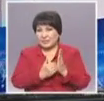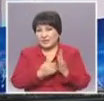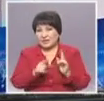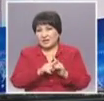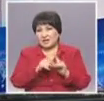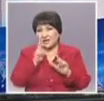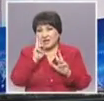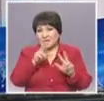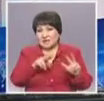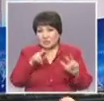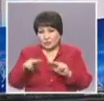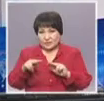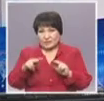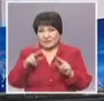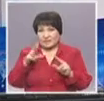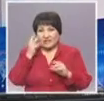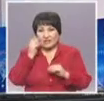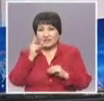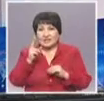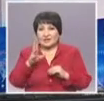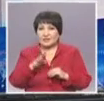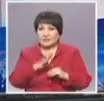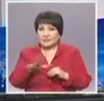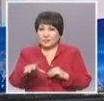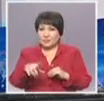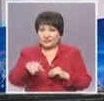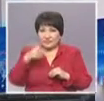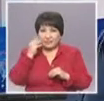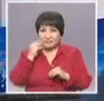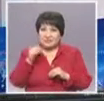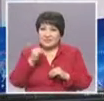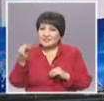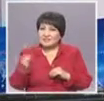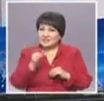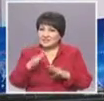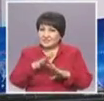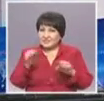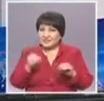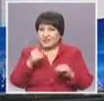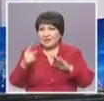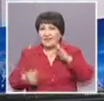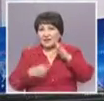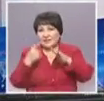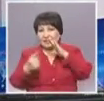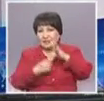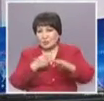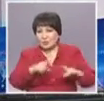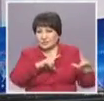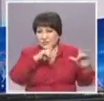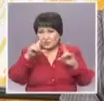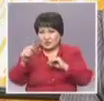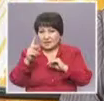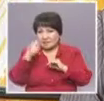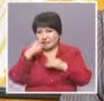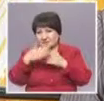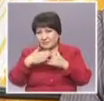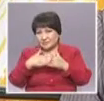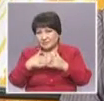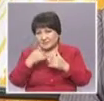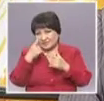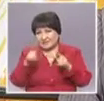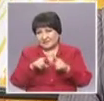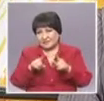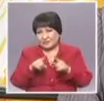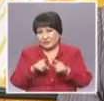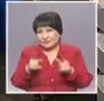наблюдать в Алматы, как это проходит, всем было интересно и интересовались, как вертолет запустили, как вот максимально приближает такие тонкости.